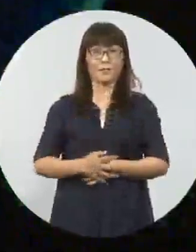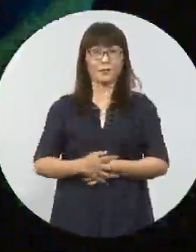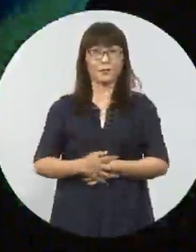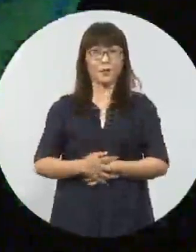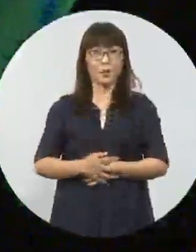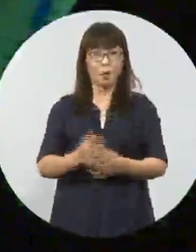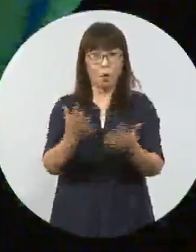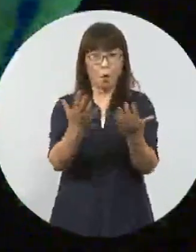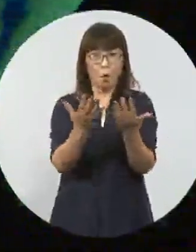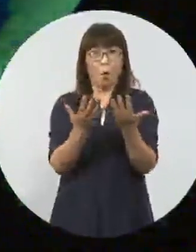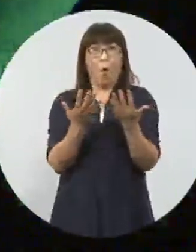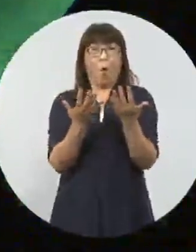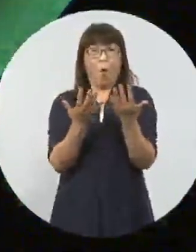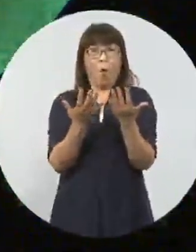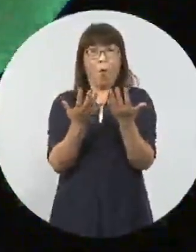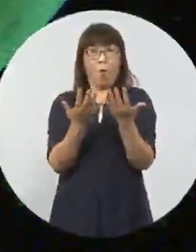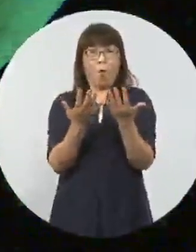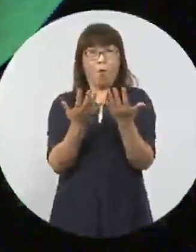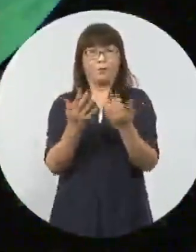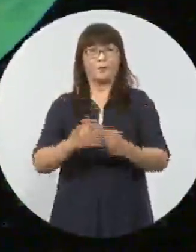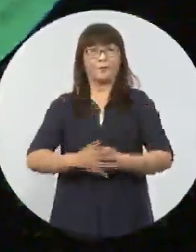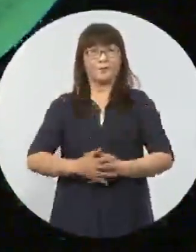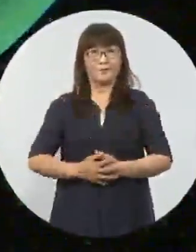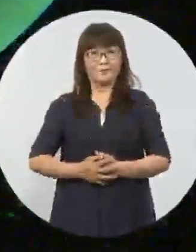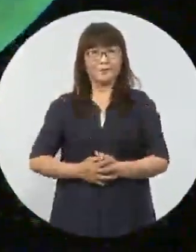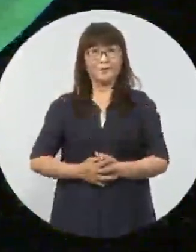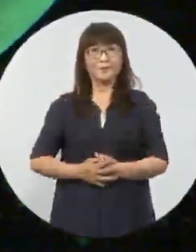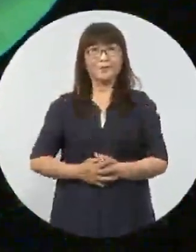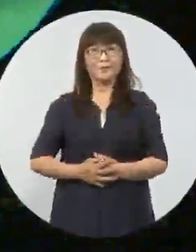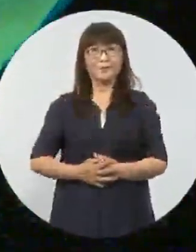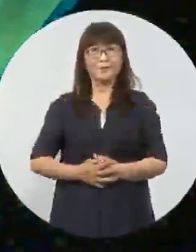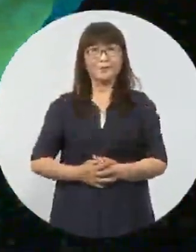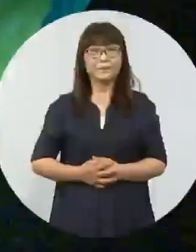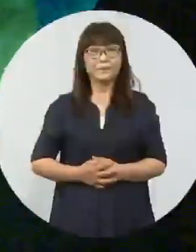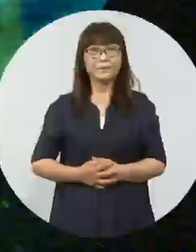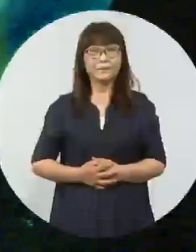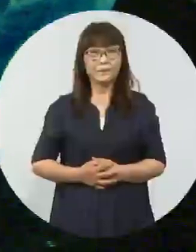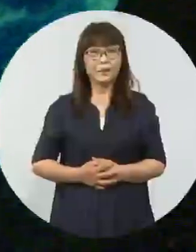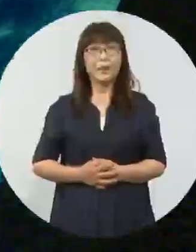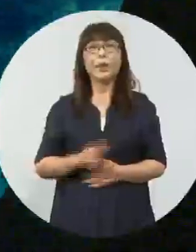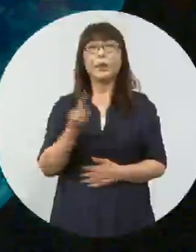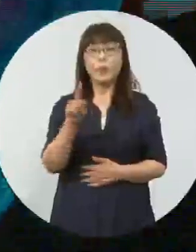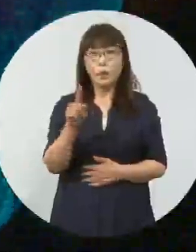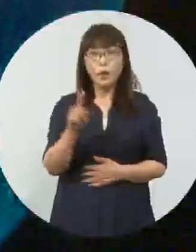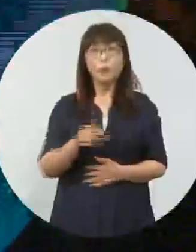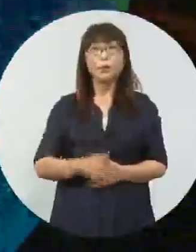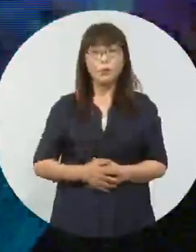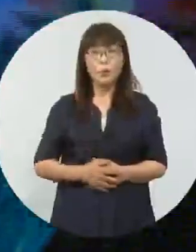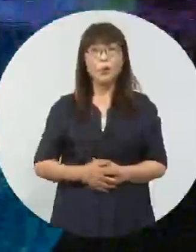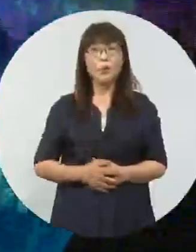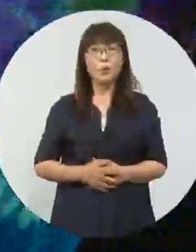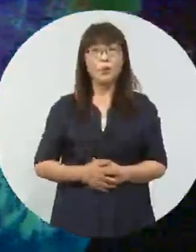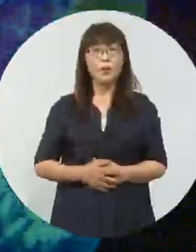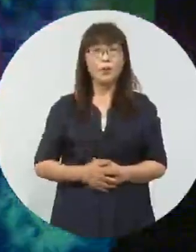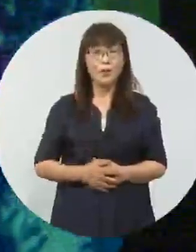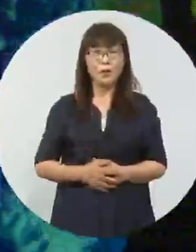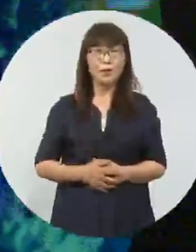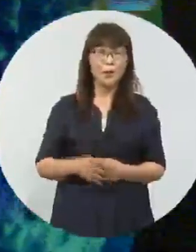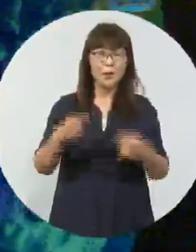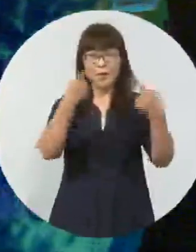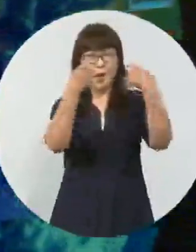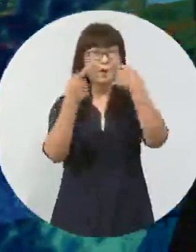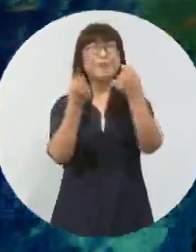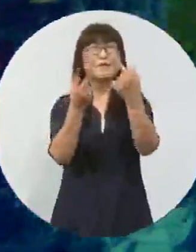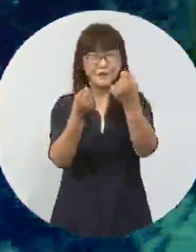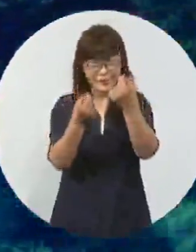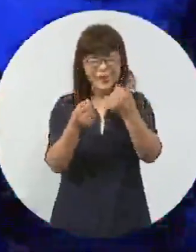ぐるぐる。あ、いいですよ、映していただいて、はい、これもね、先ほど酔いますよね、こんな急に動か